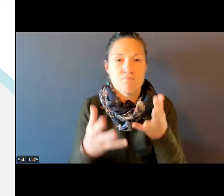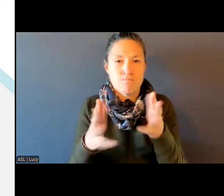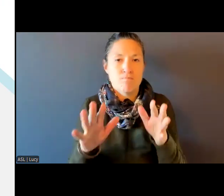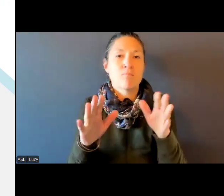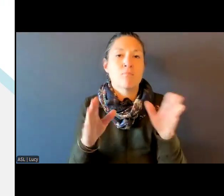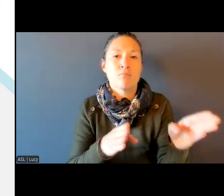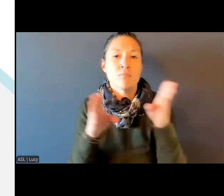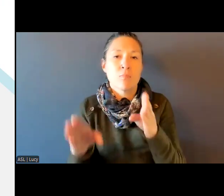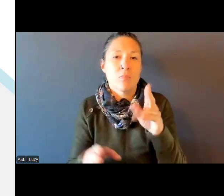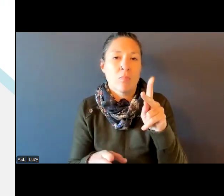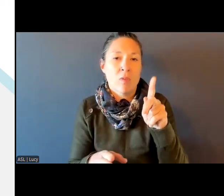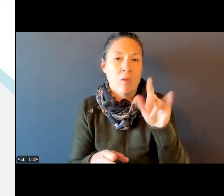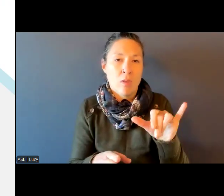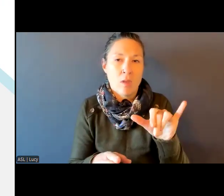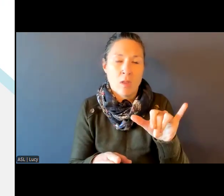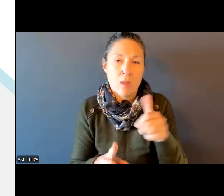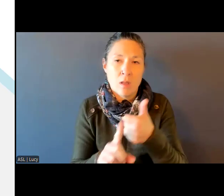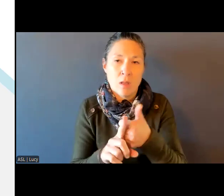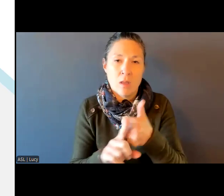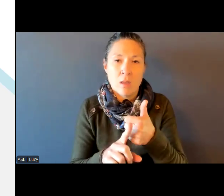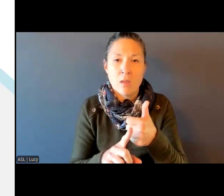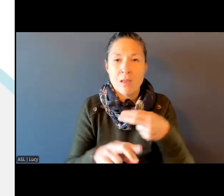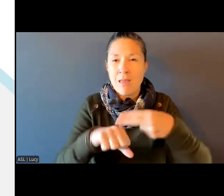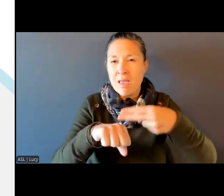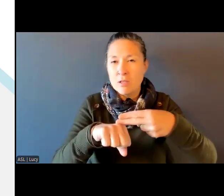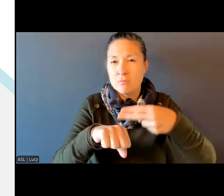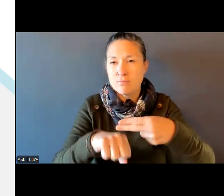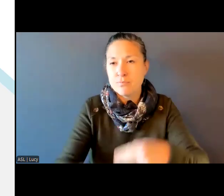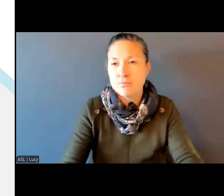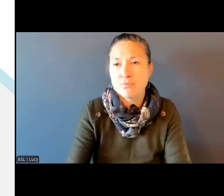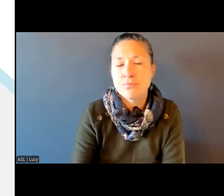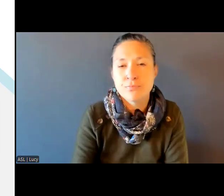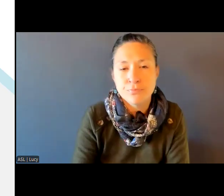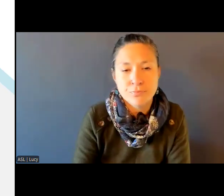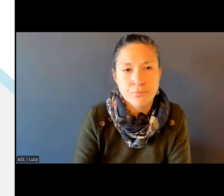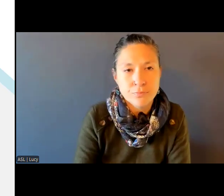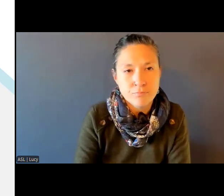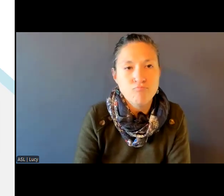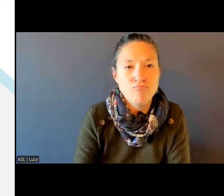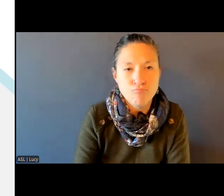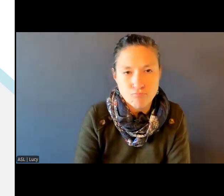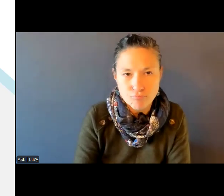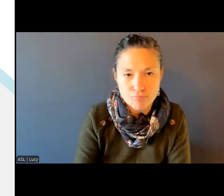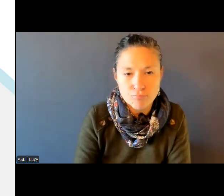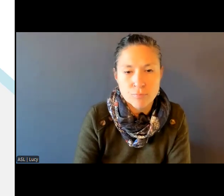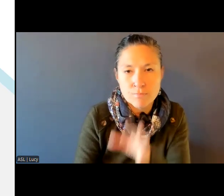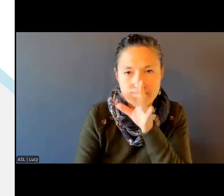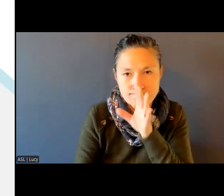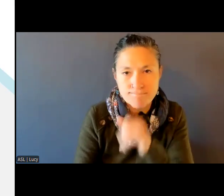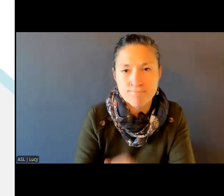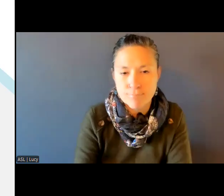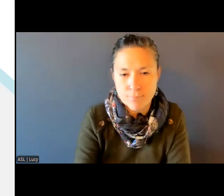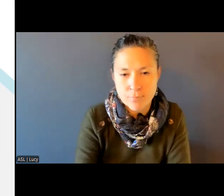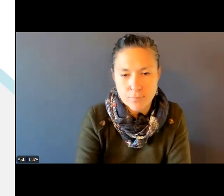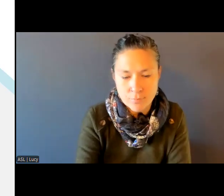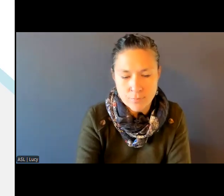Kelly with Haitian Creole. Alors, bonsoir tout le monde. Si toutefois